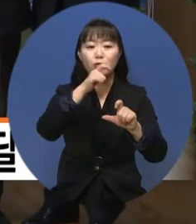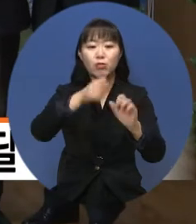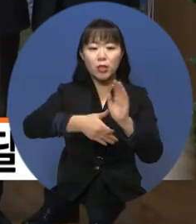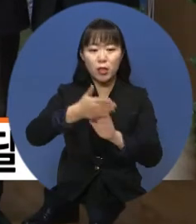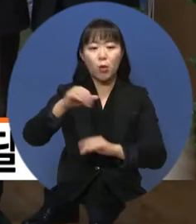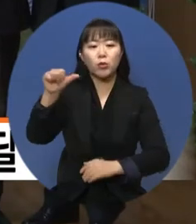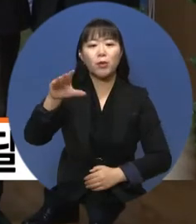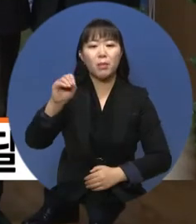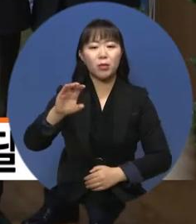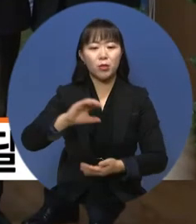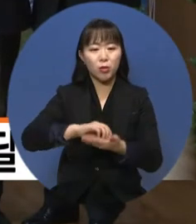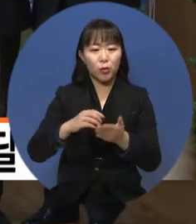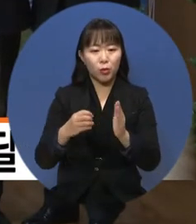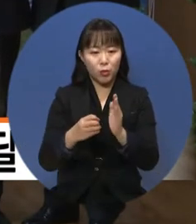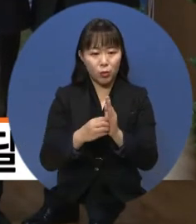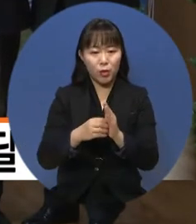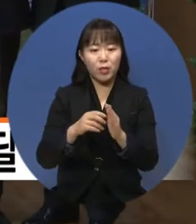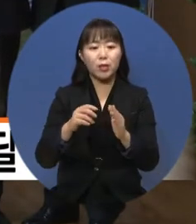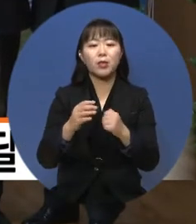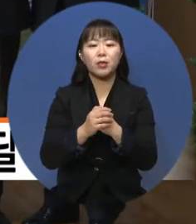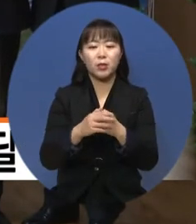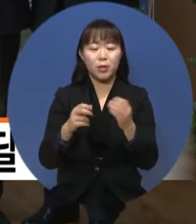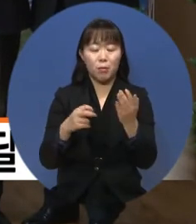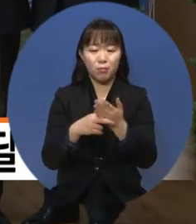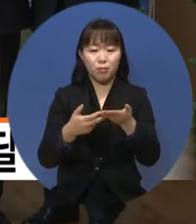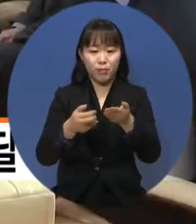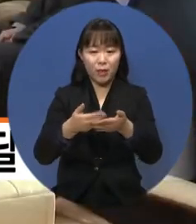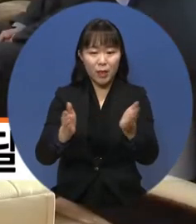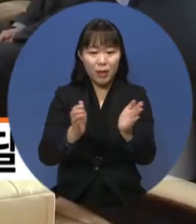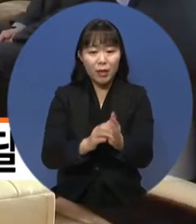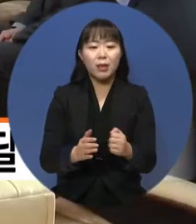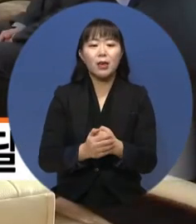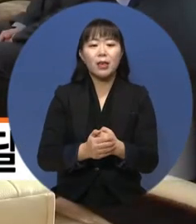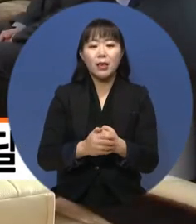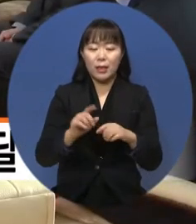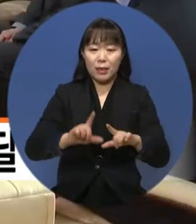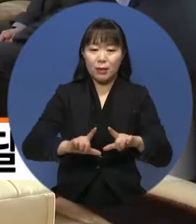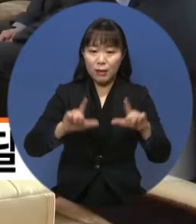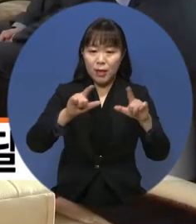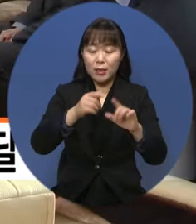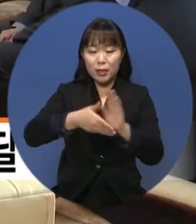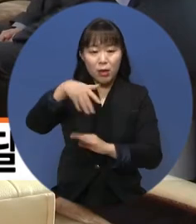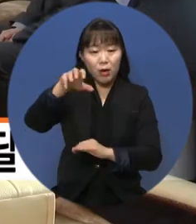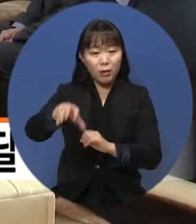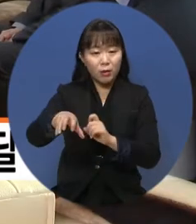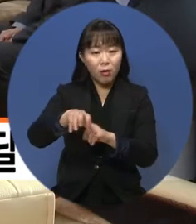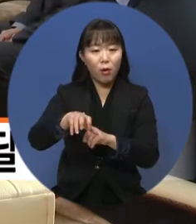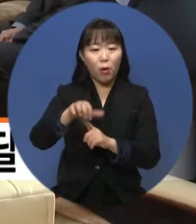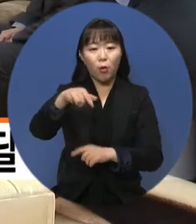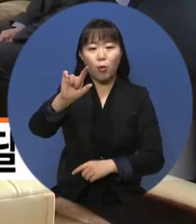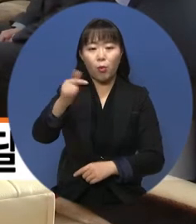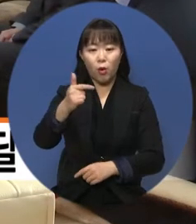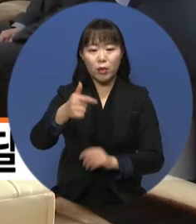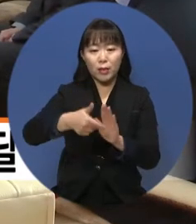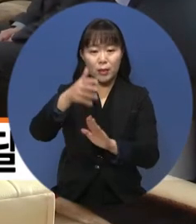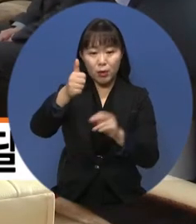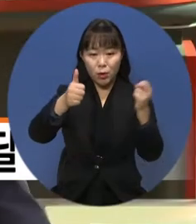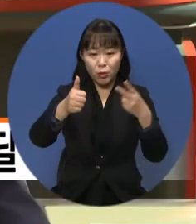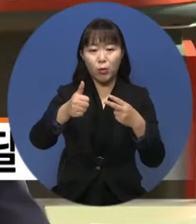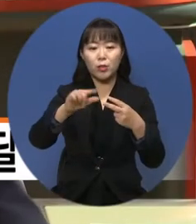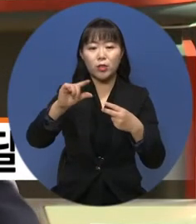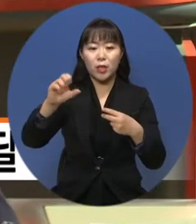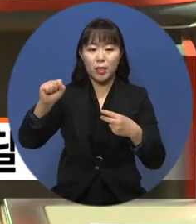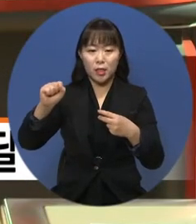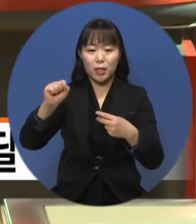상당의 상품을 전달했습니다 gs 칼텍스는 이날 여수시청 에서 권 오봉 여수시장 과 gs